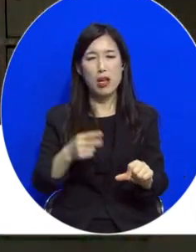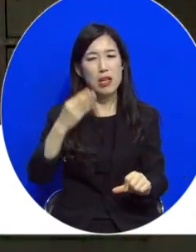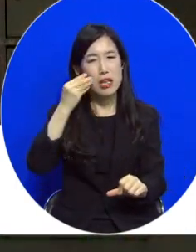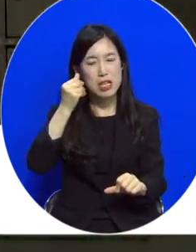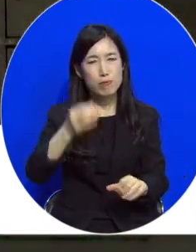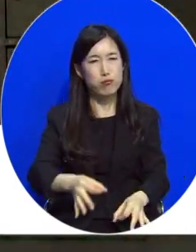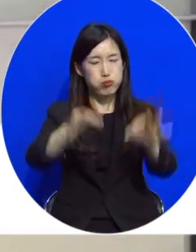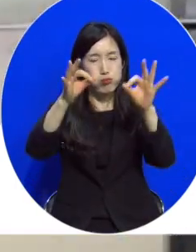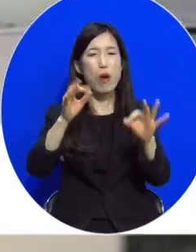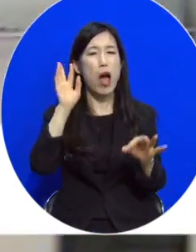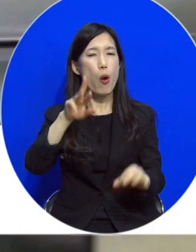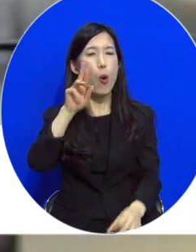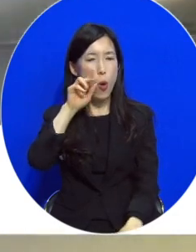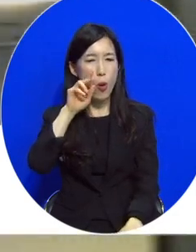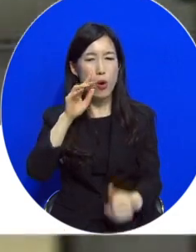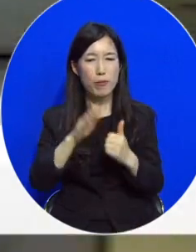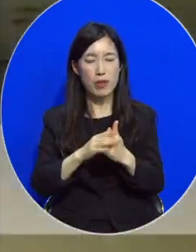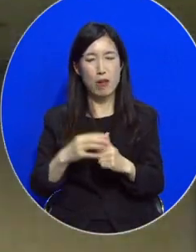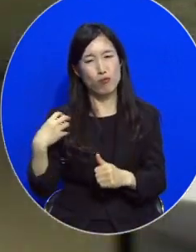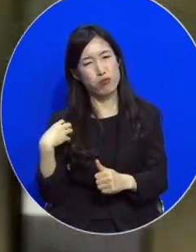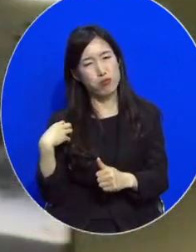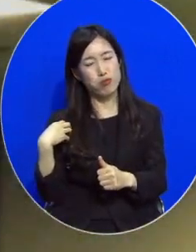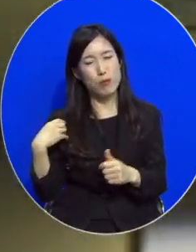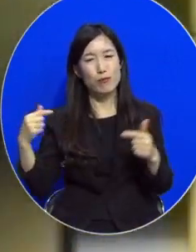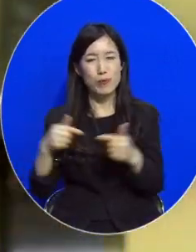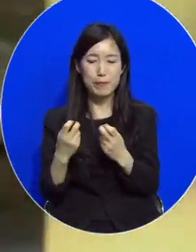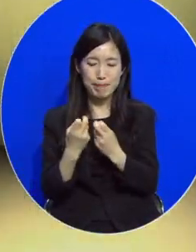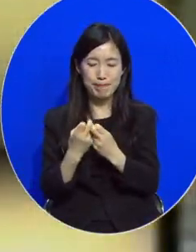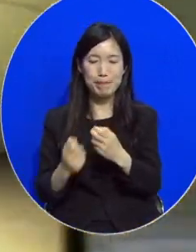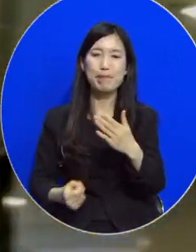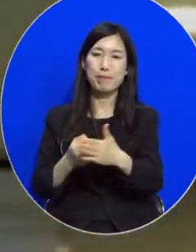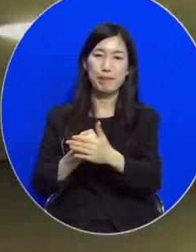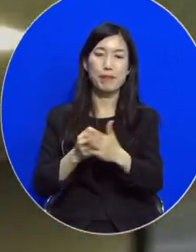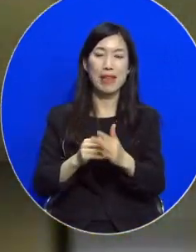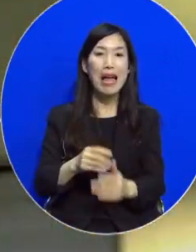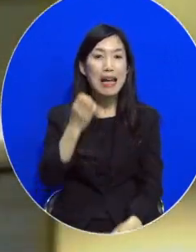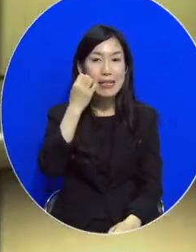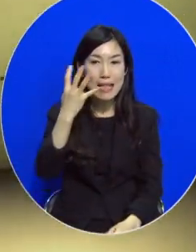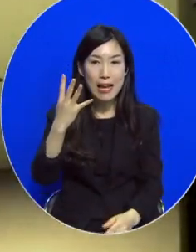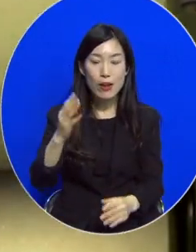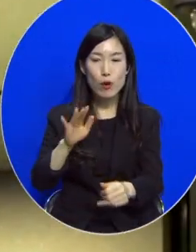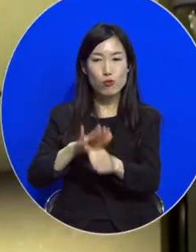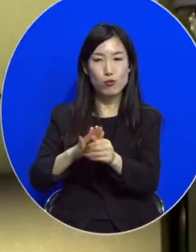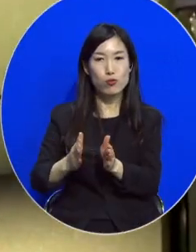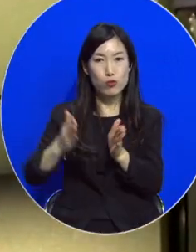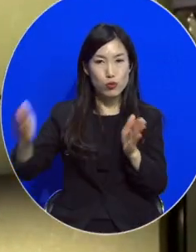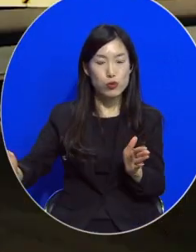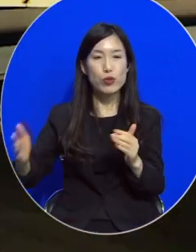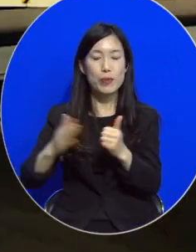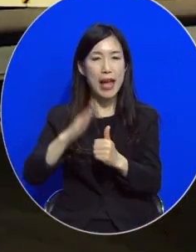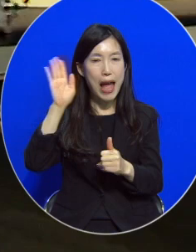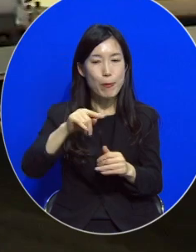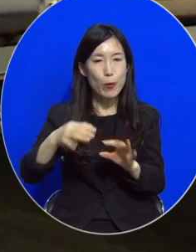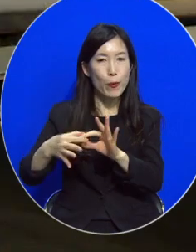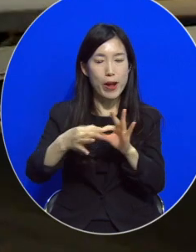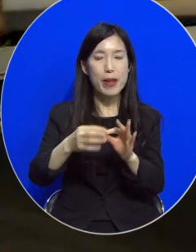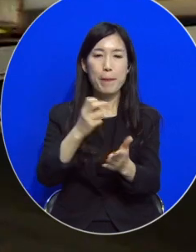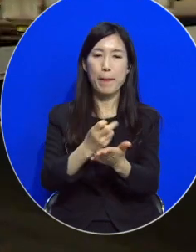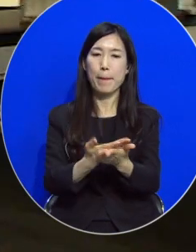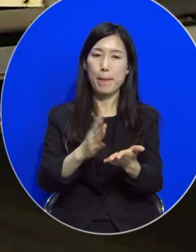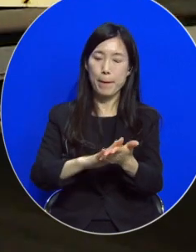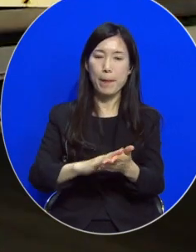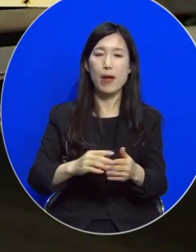부담경감이 필요한 점을 고려했다고 설명했습니다 정부는 유류세이나 조치 연장을 위해 개별소비세법 시행령 개정안과